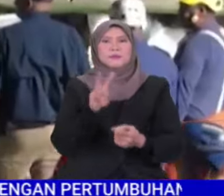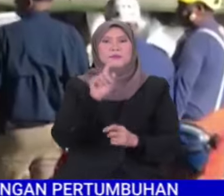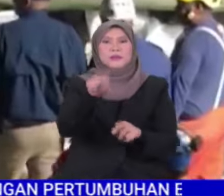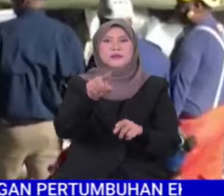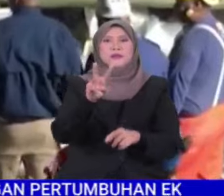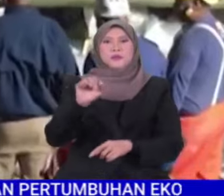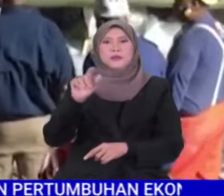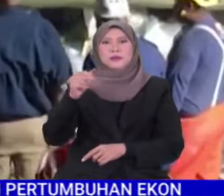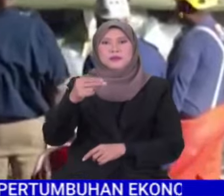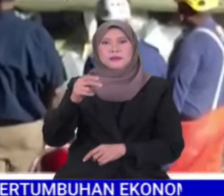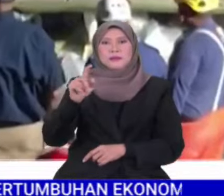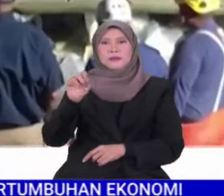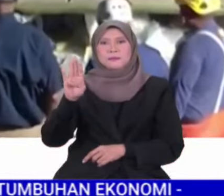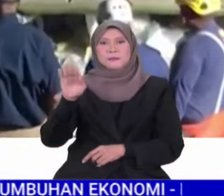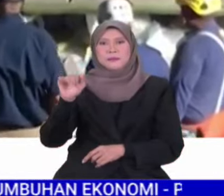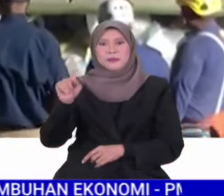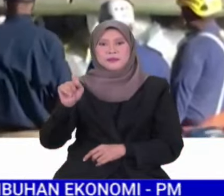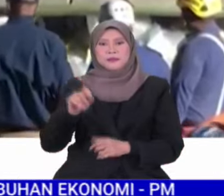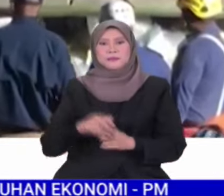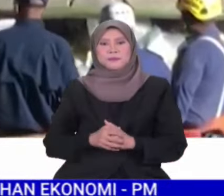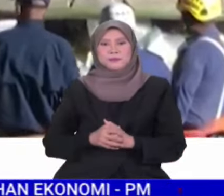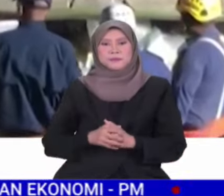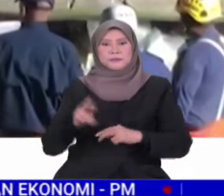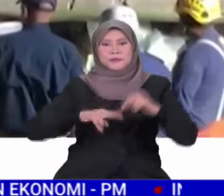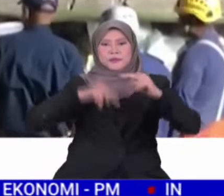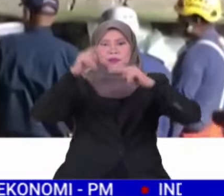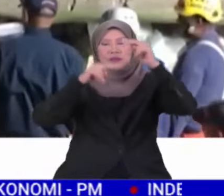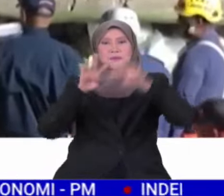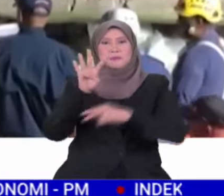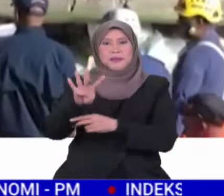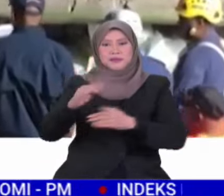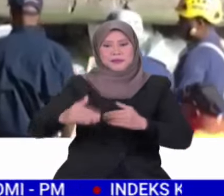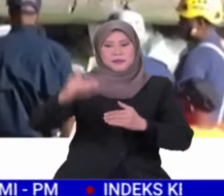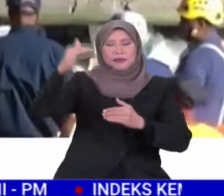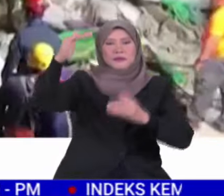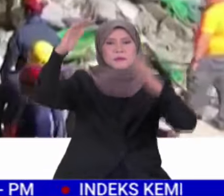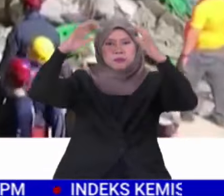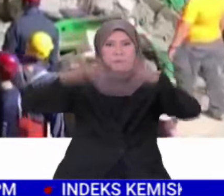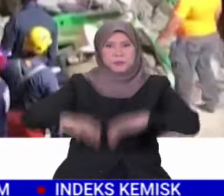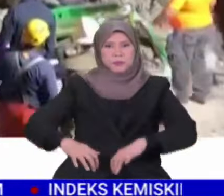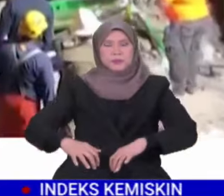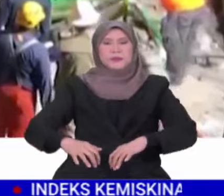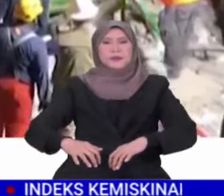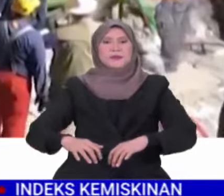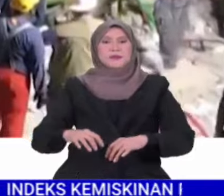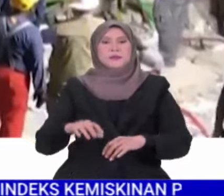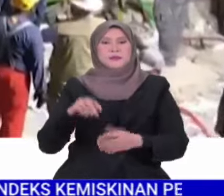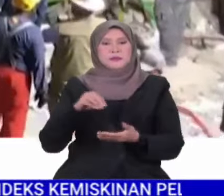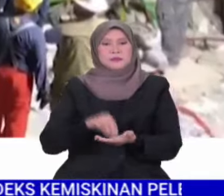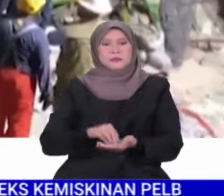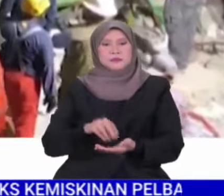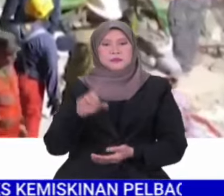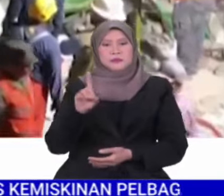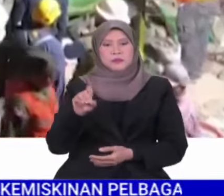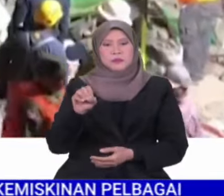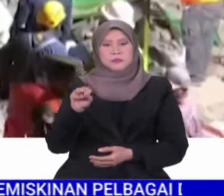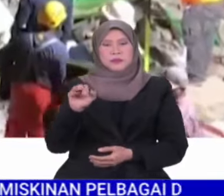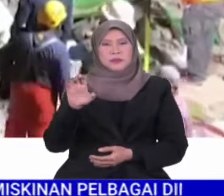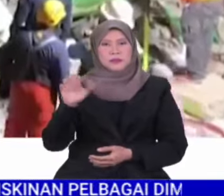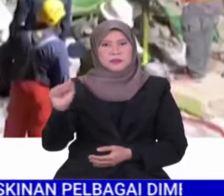wilayah otonomi Tibet. Sebuah bangunan 4 tingkat runtuh di La Vega, bahagian tengah Republik Dominika.